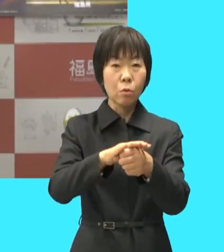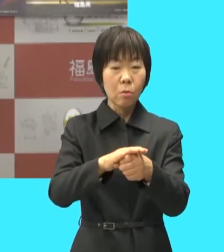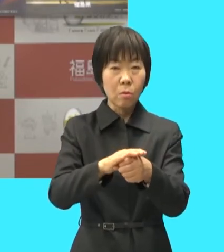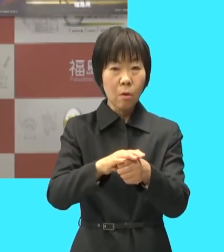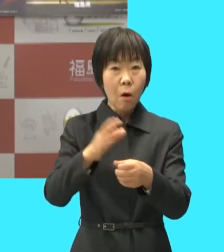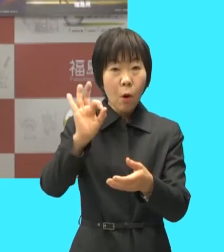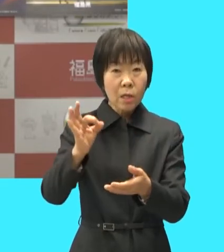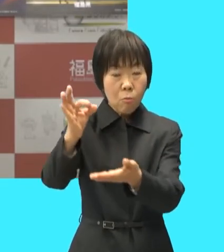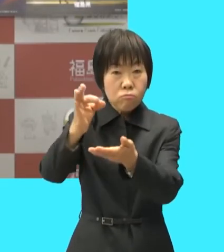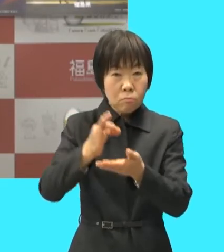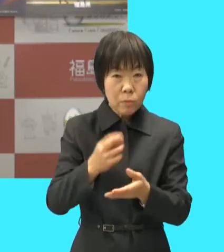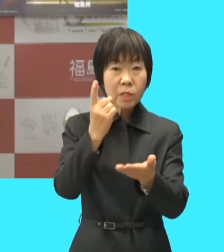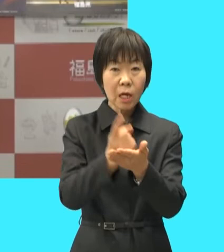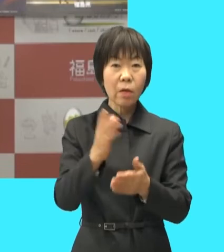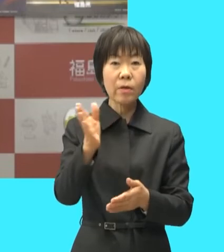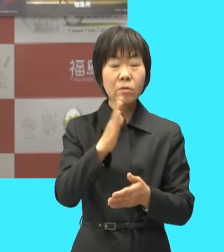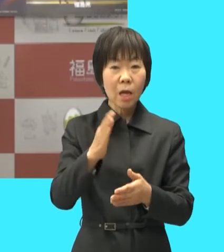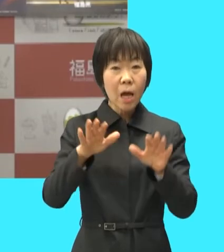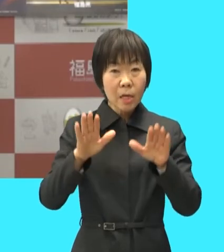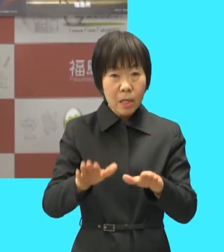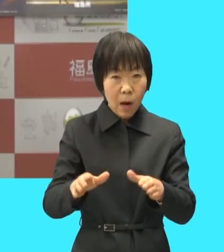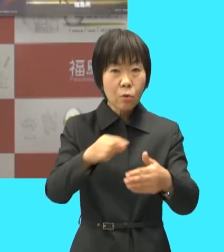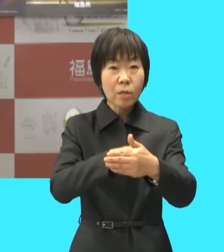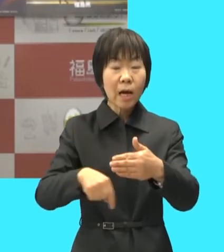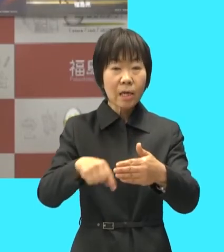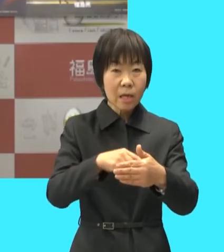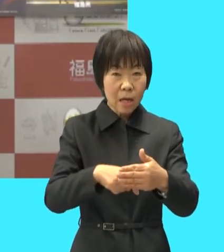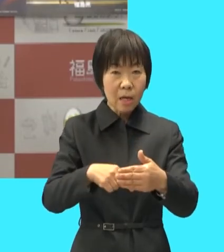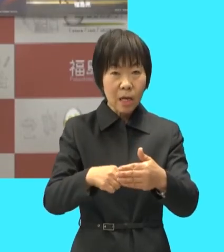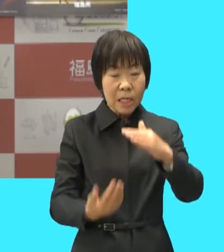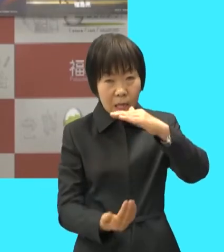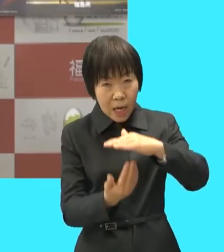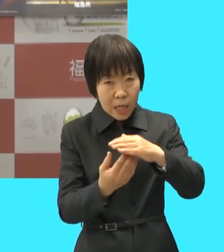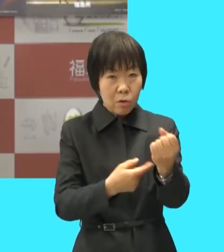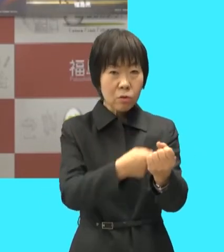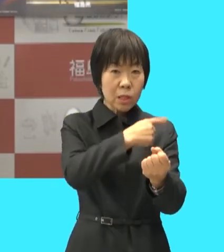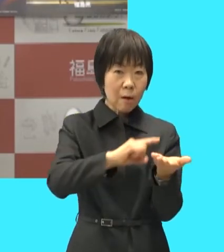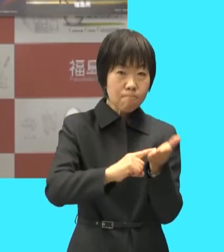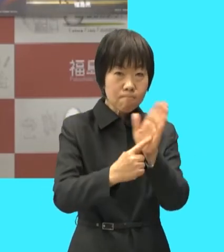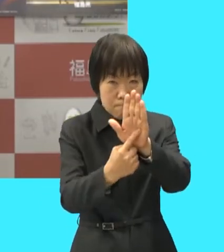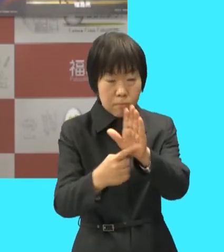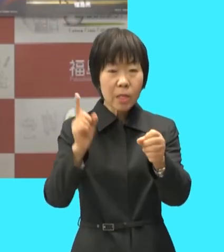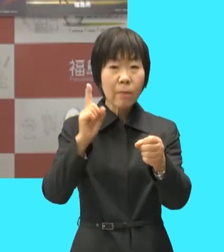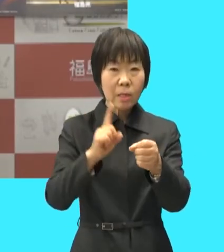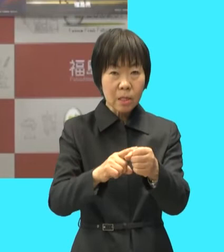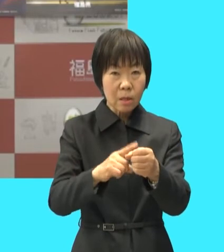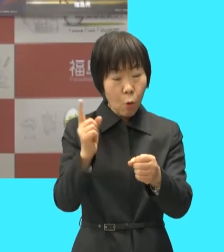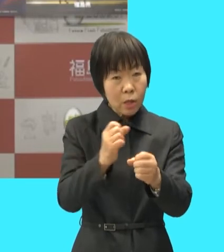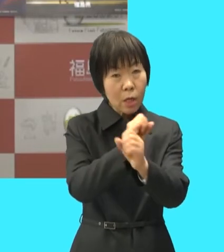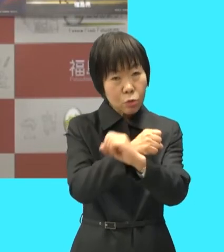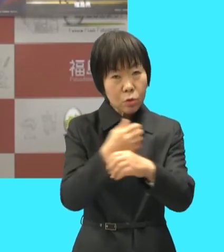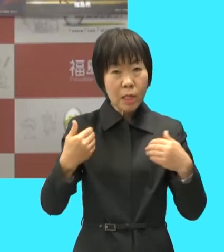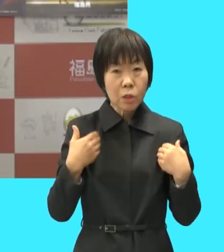取ることだけではなくて、今あるものの中で最大の力を発揮するためにどういう工夫をしたらいいの